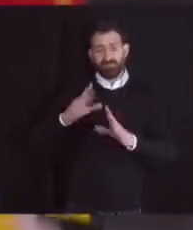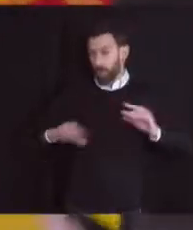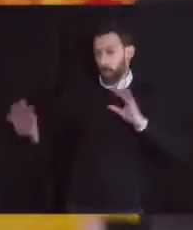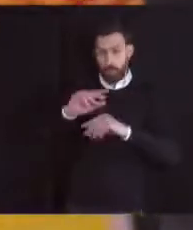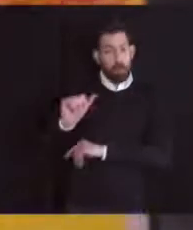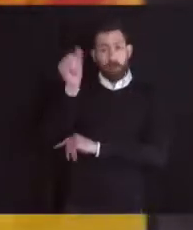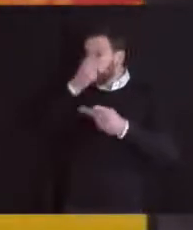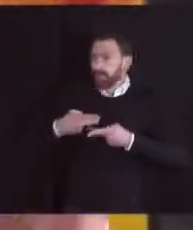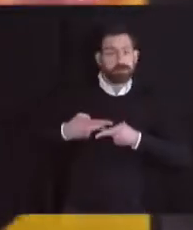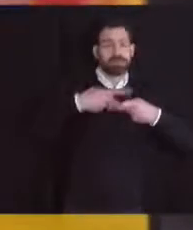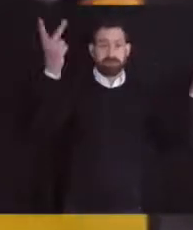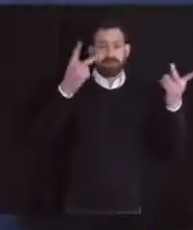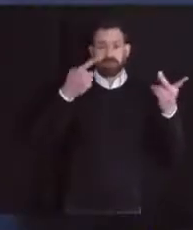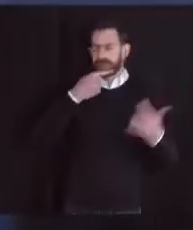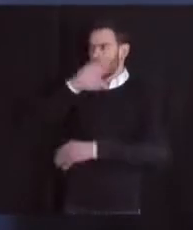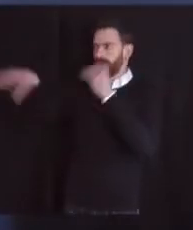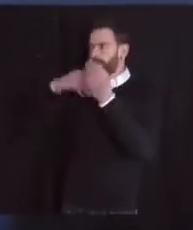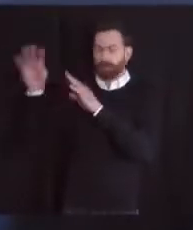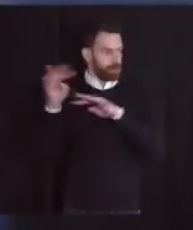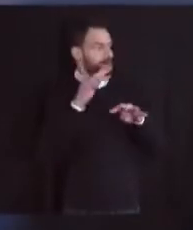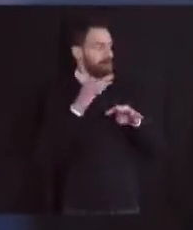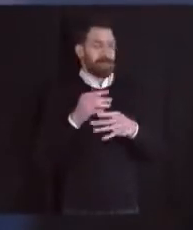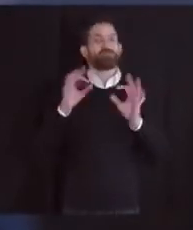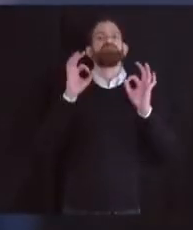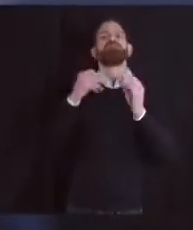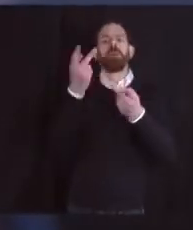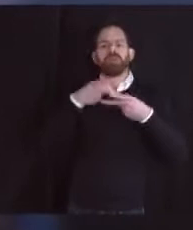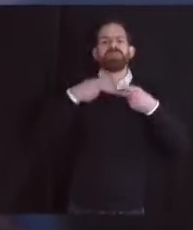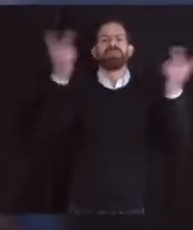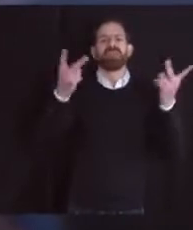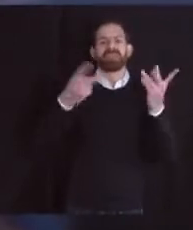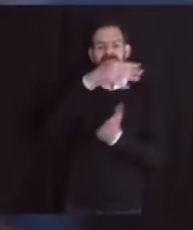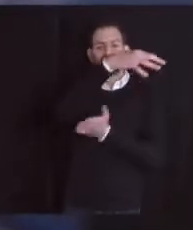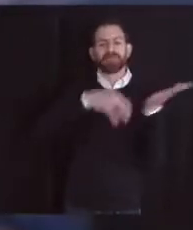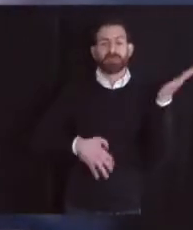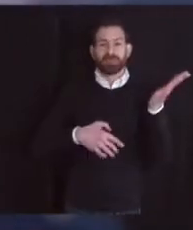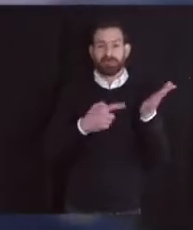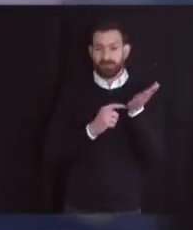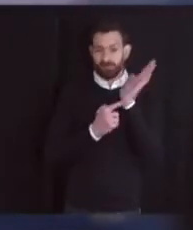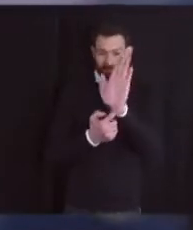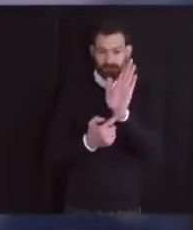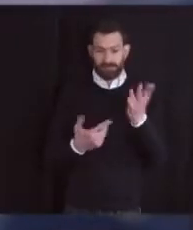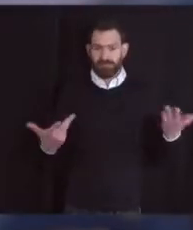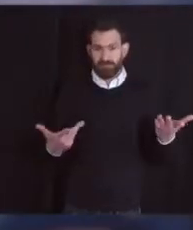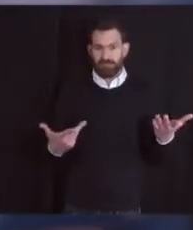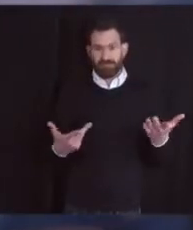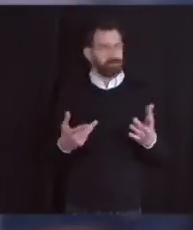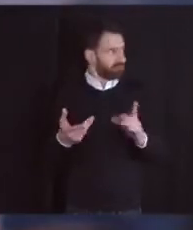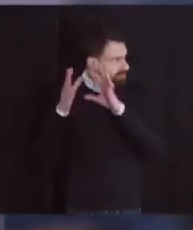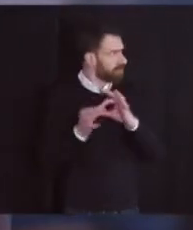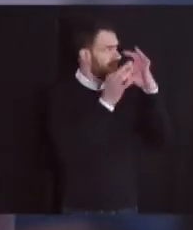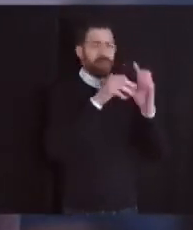et qu'on voit dans cette déclaration que tient ici devant vous la Marianne de bronze.